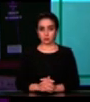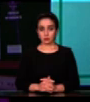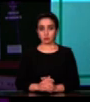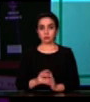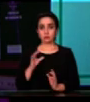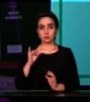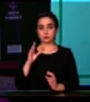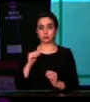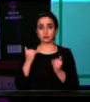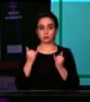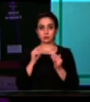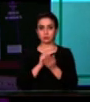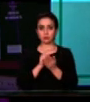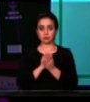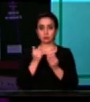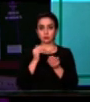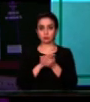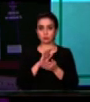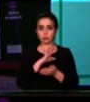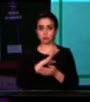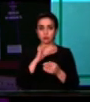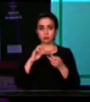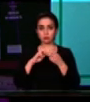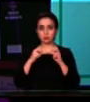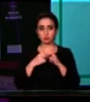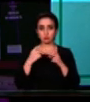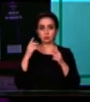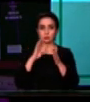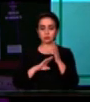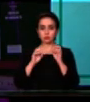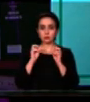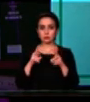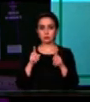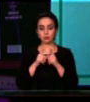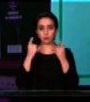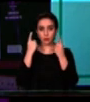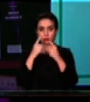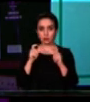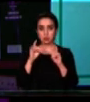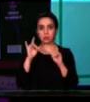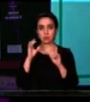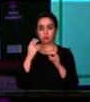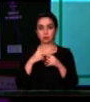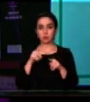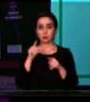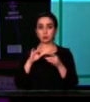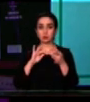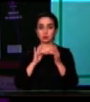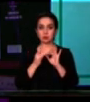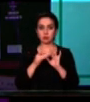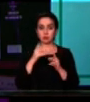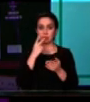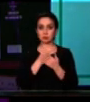Итак, сегодня на уроке мы с вами познакомились с проблемами безопасности информационных ресурсов в интернете,